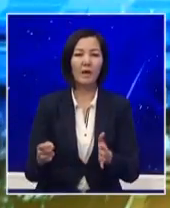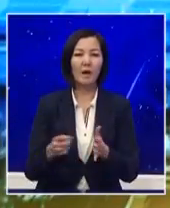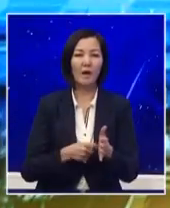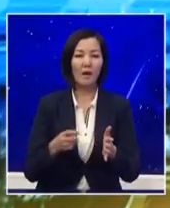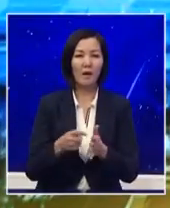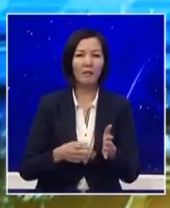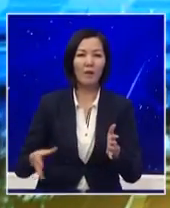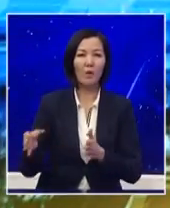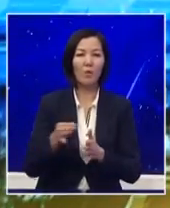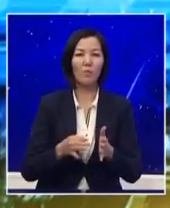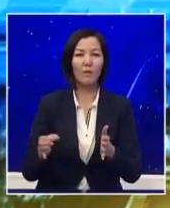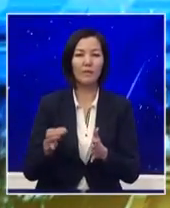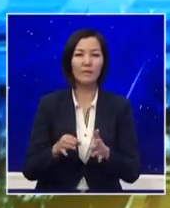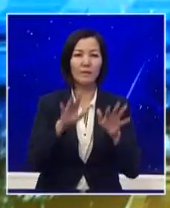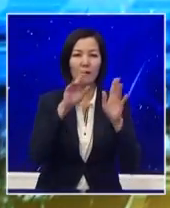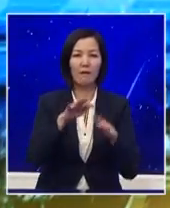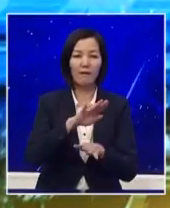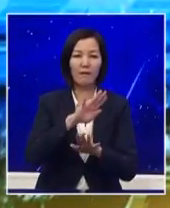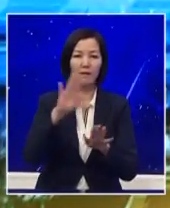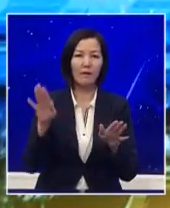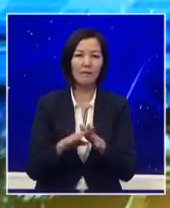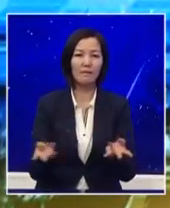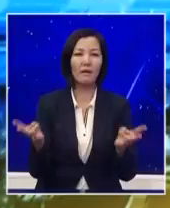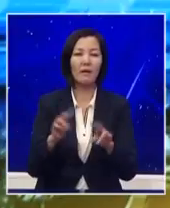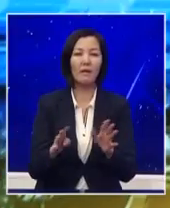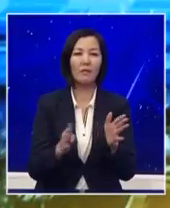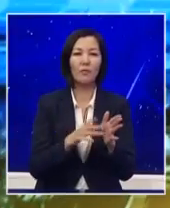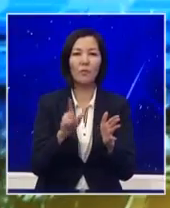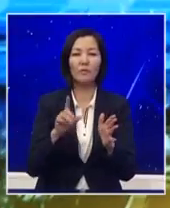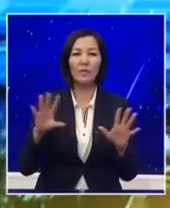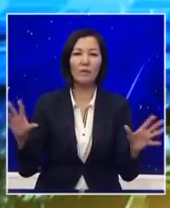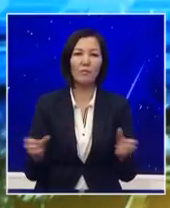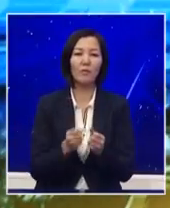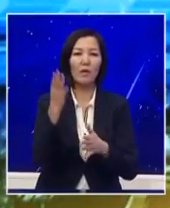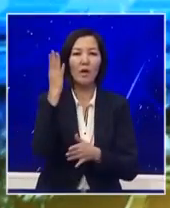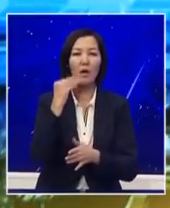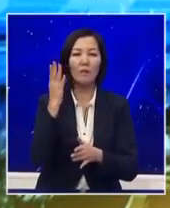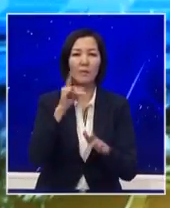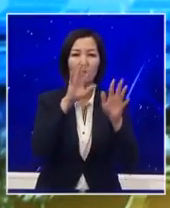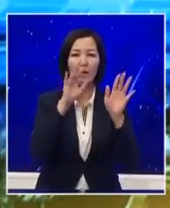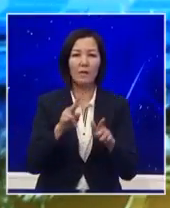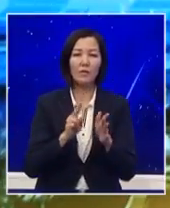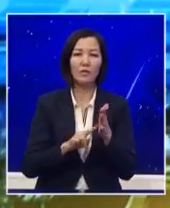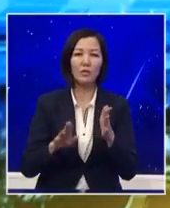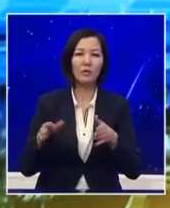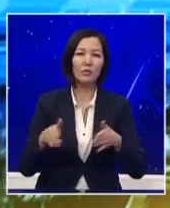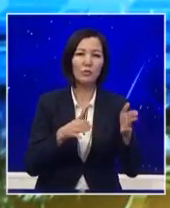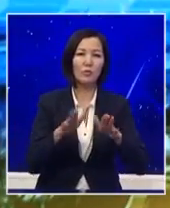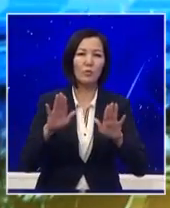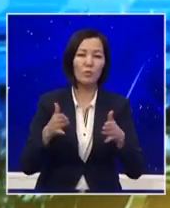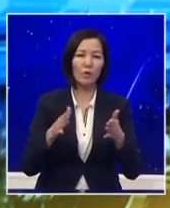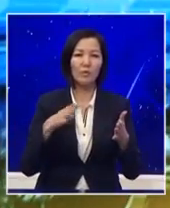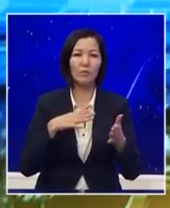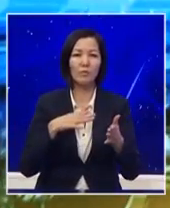Қарағанды облысында қар құрсауында қалған 9 адам құтқарылды. Ал Алматыда қалың қар салдарынан 70 жол көлік оқиғасы болды.